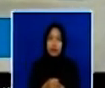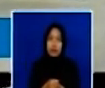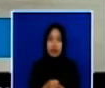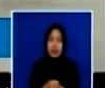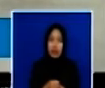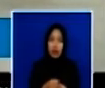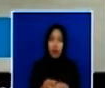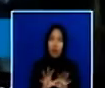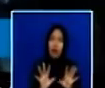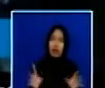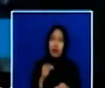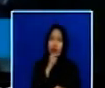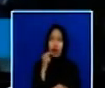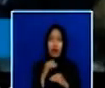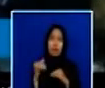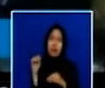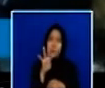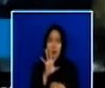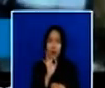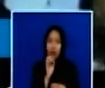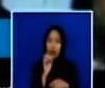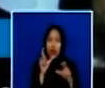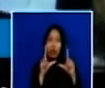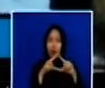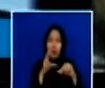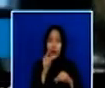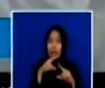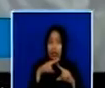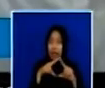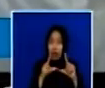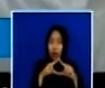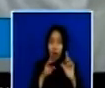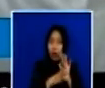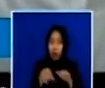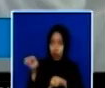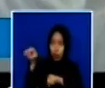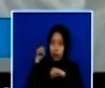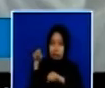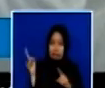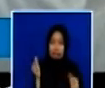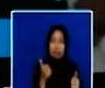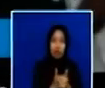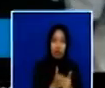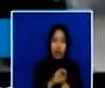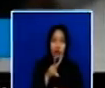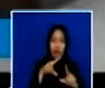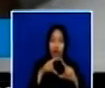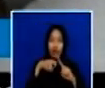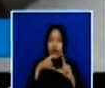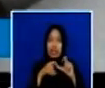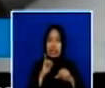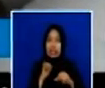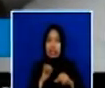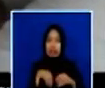Hai sebanyak kurang lebih 40 wartawan yang bertugas di wilayah Kabupaten Tuban mengikuti vaksinasi caufisme plus tahap 2 di